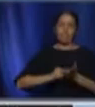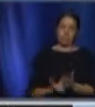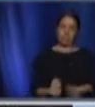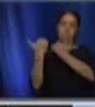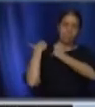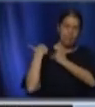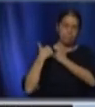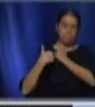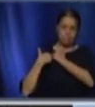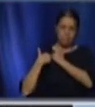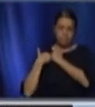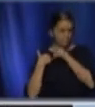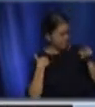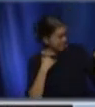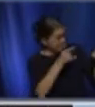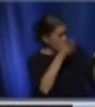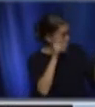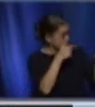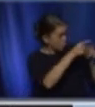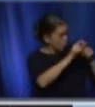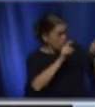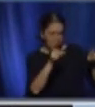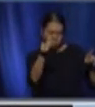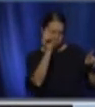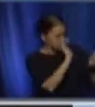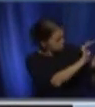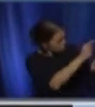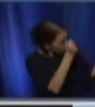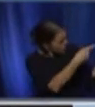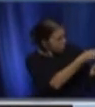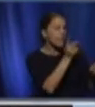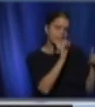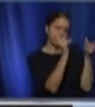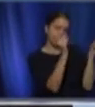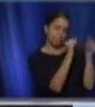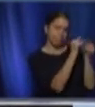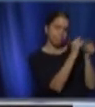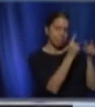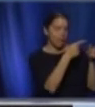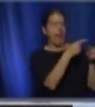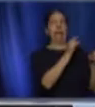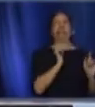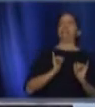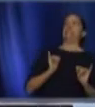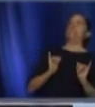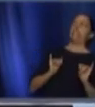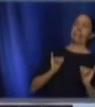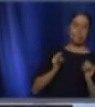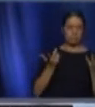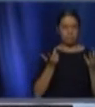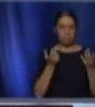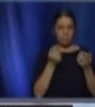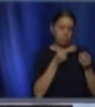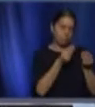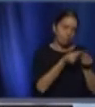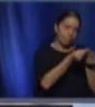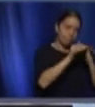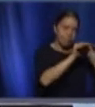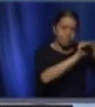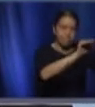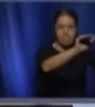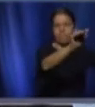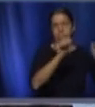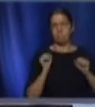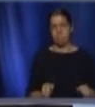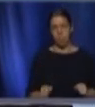ou réalisent pas cet impact-là. À propos des entreprises, pour faire suite à ma collègue de la presse, est-ce qu'on a